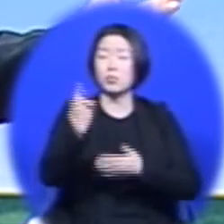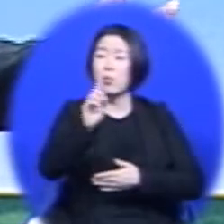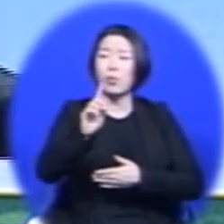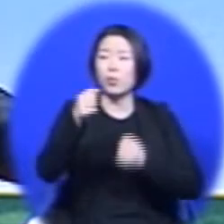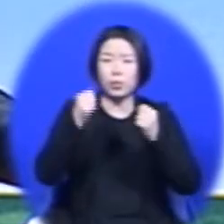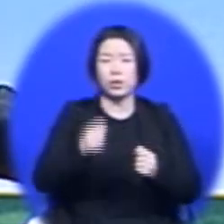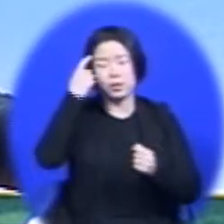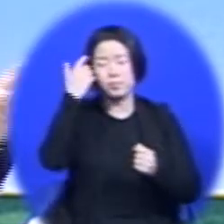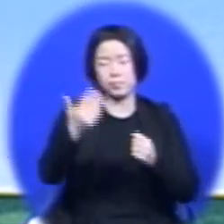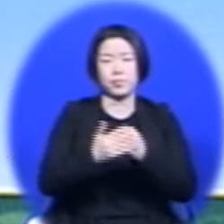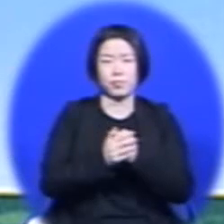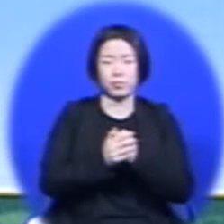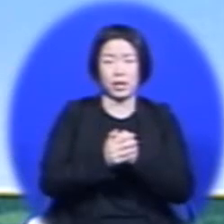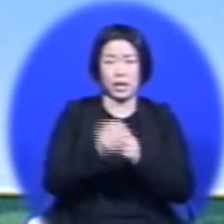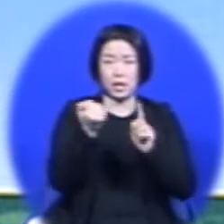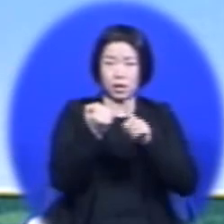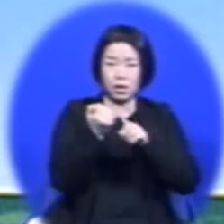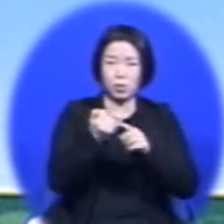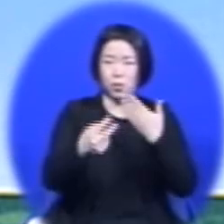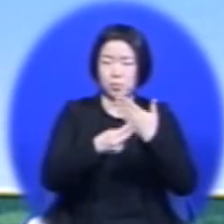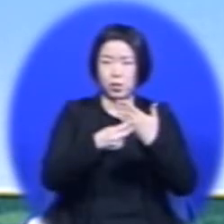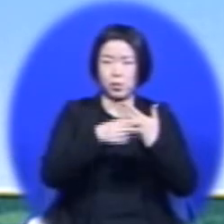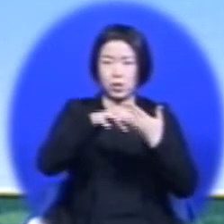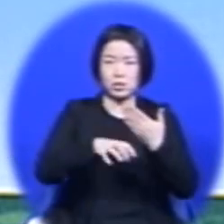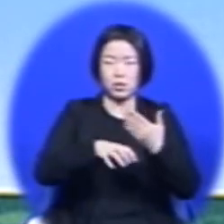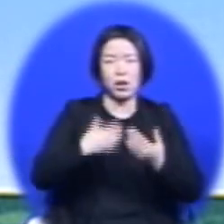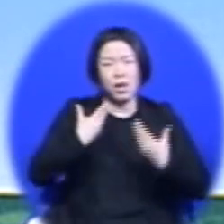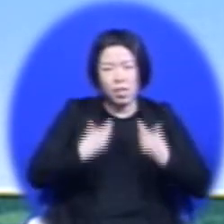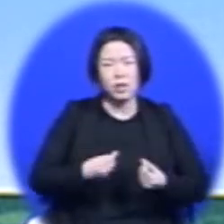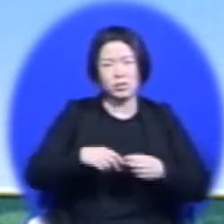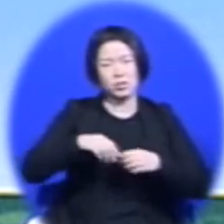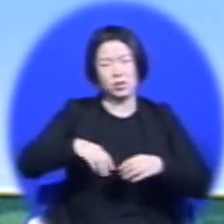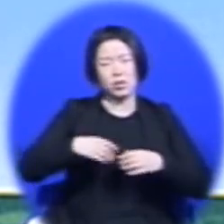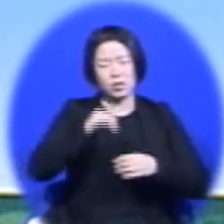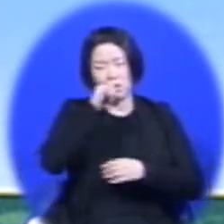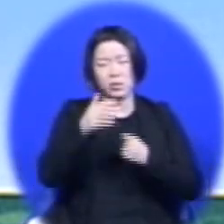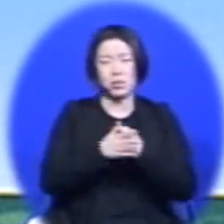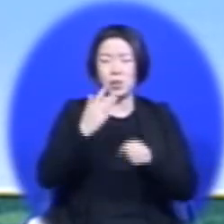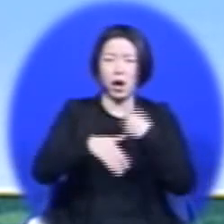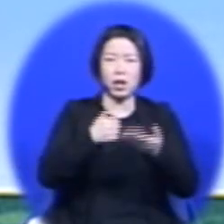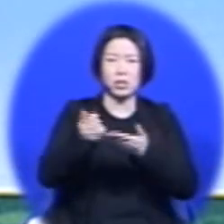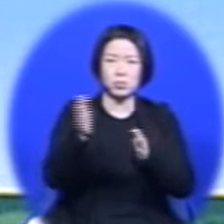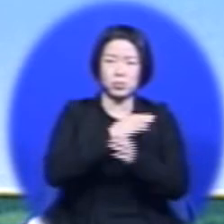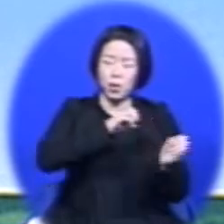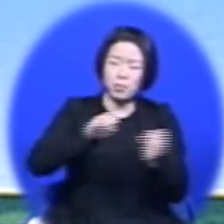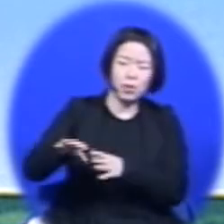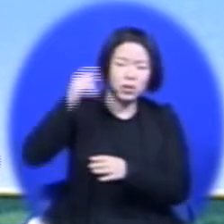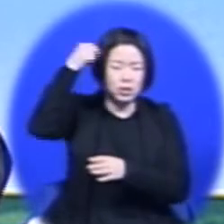겁니까? 진 다니엘은 병원에서 낙심하고 좌절해서 하나님으로부터 버림받은